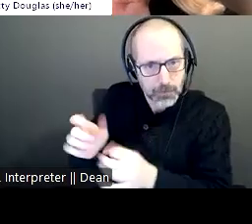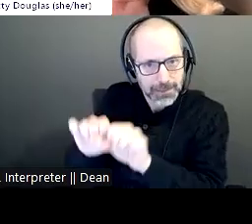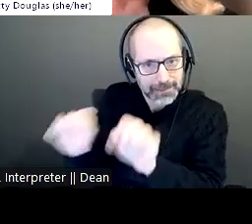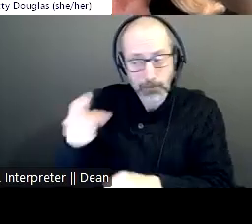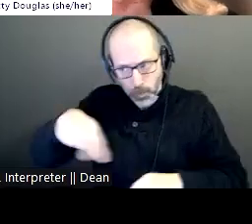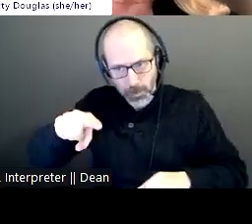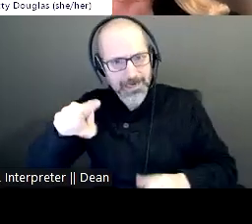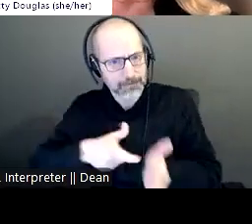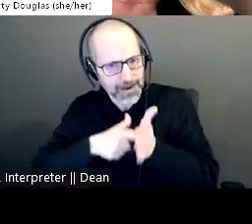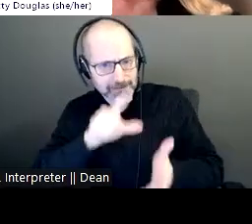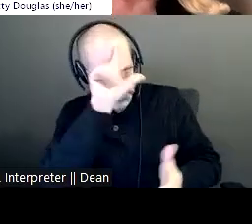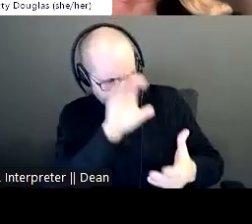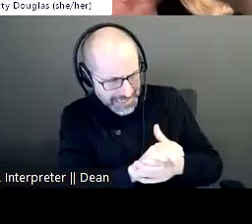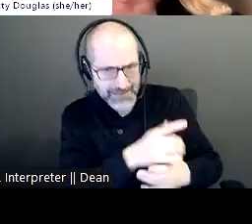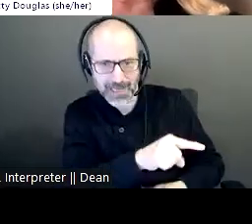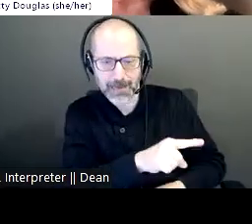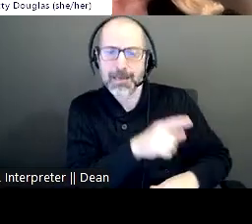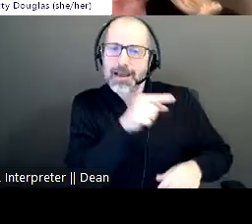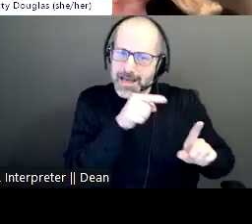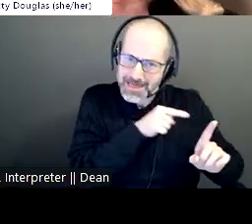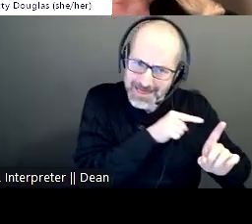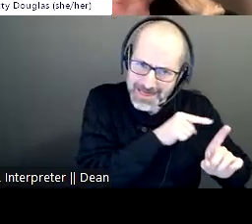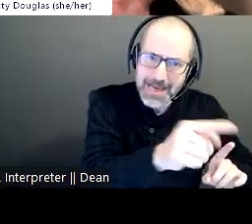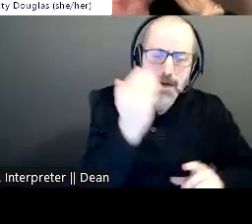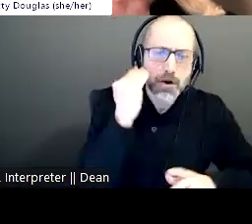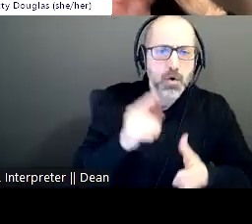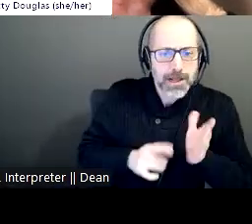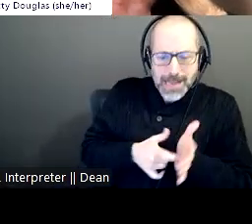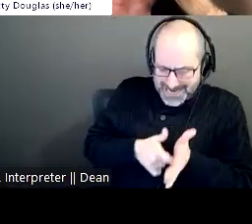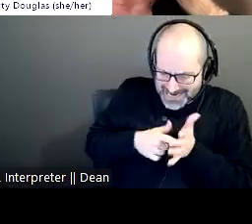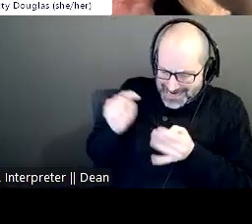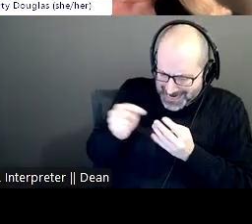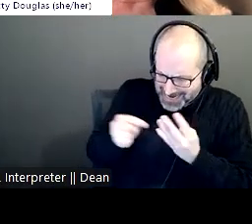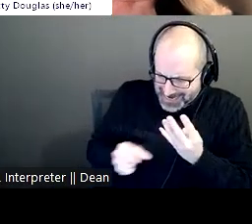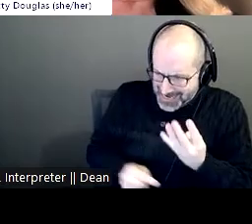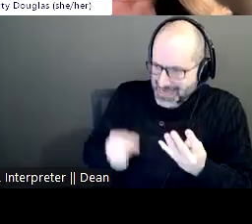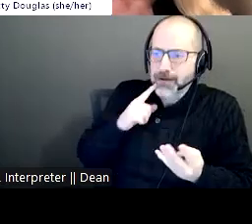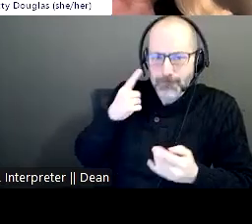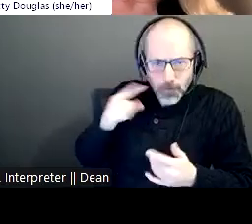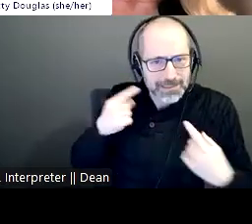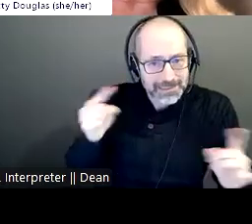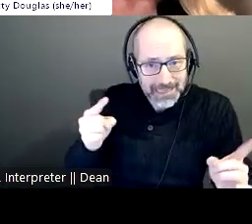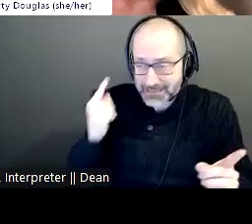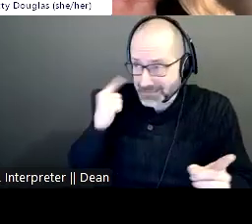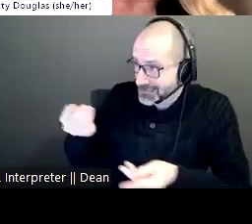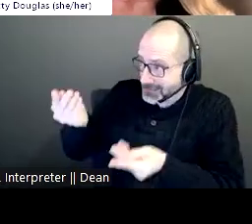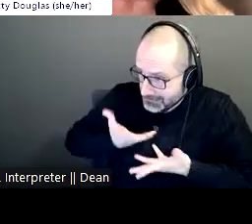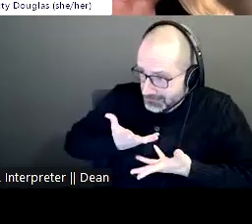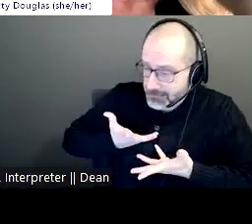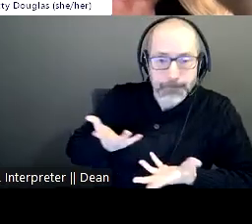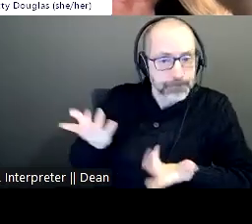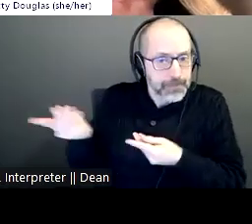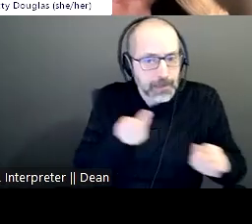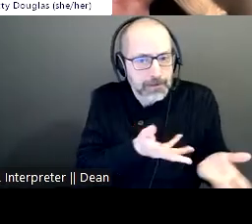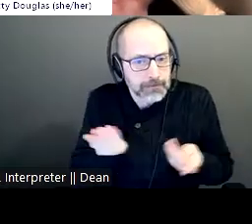les systèmes. Parce que les gens savent dont ils ont besoin pour réussir. Et encore une